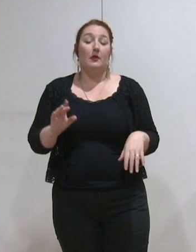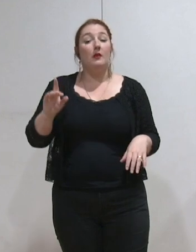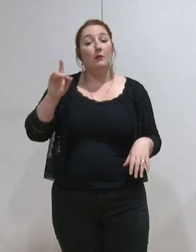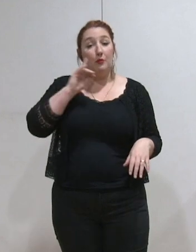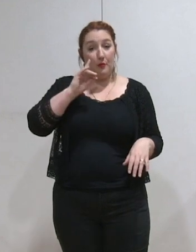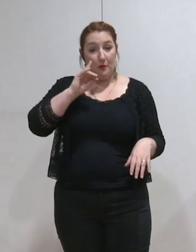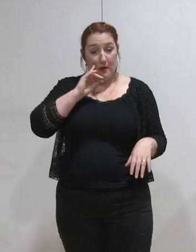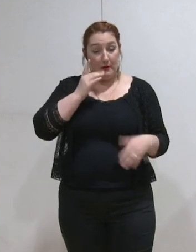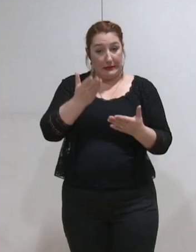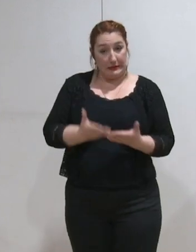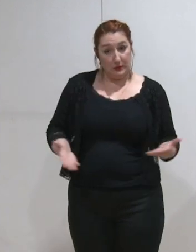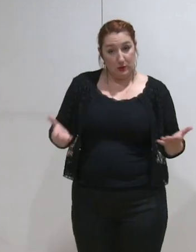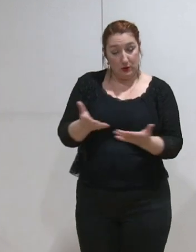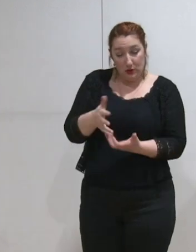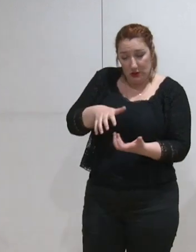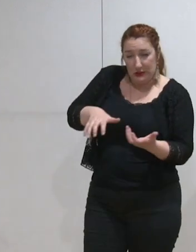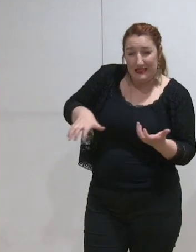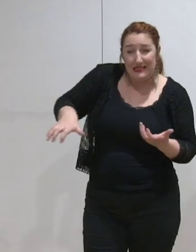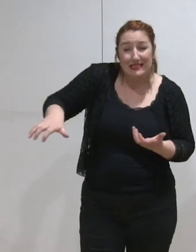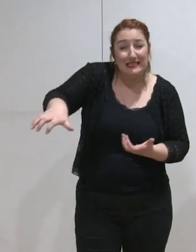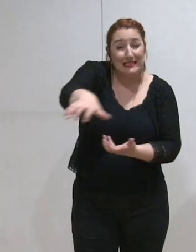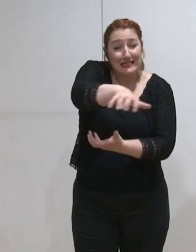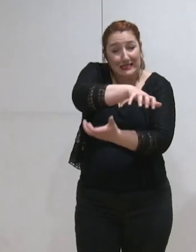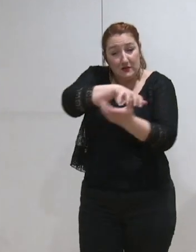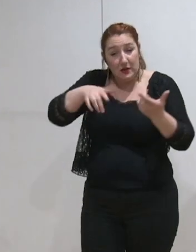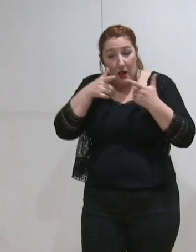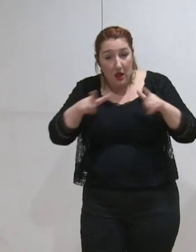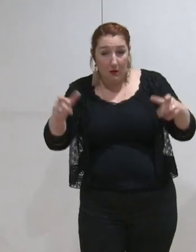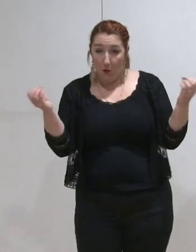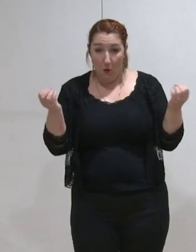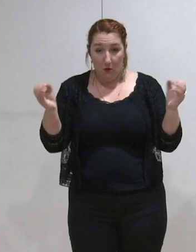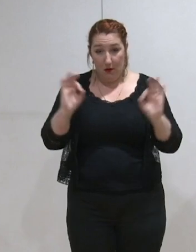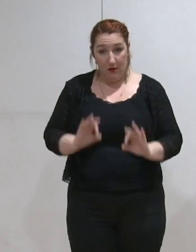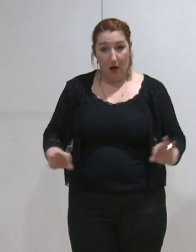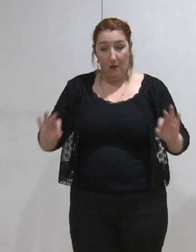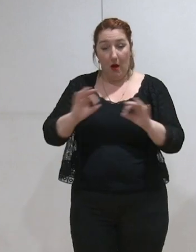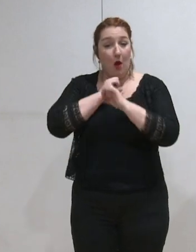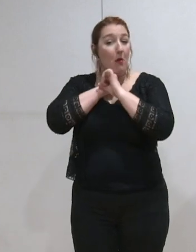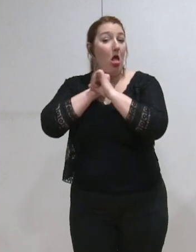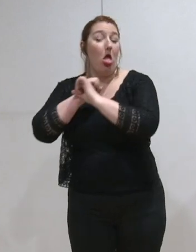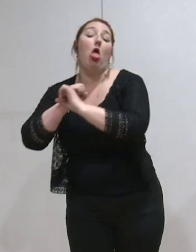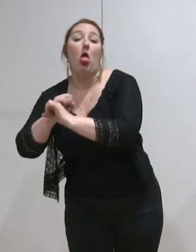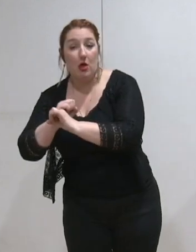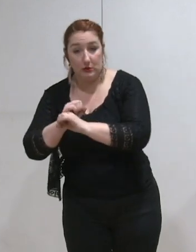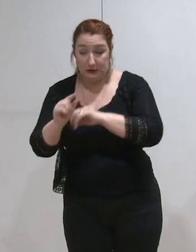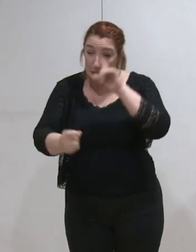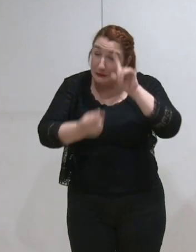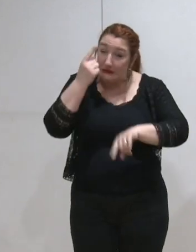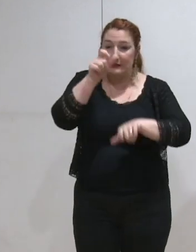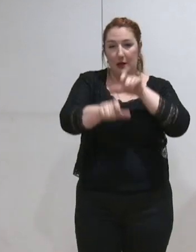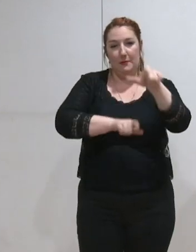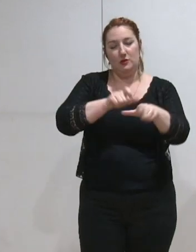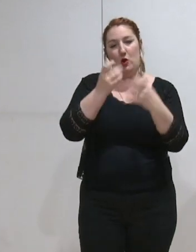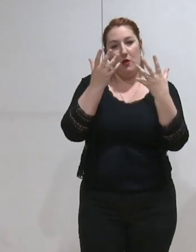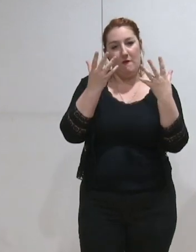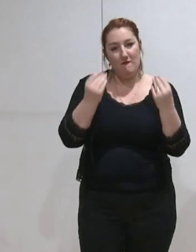l'emporte c'est la fin des libertés en particulier pour les plus faibles et les plus démunis